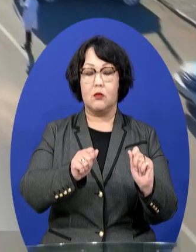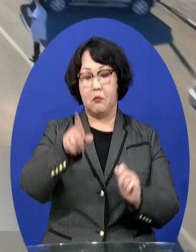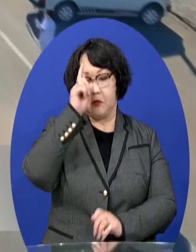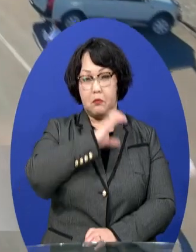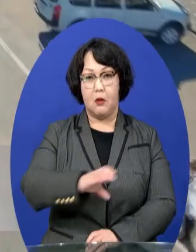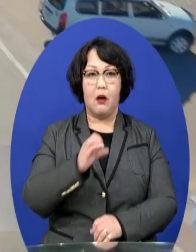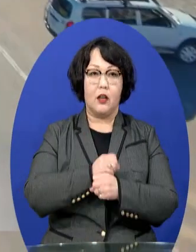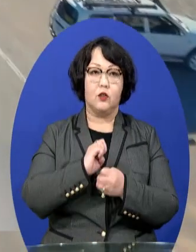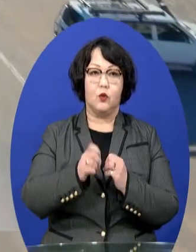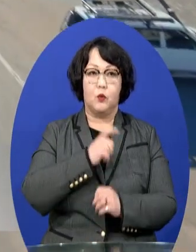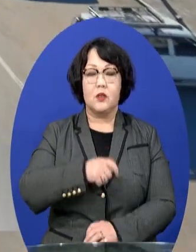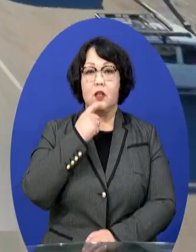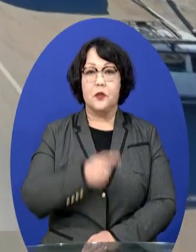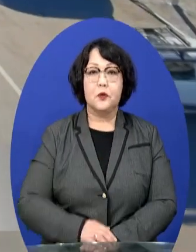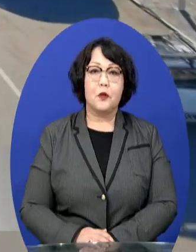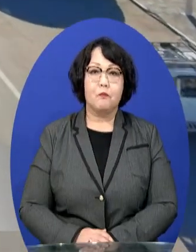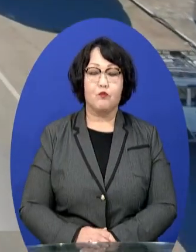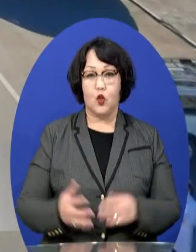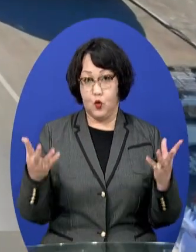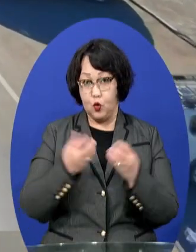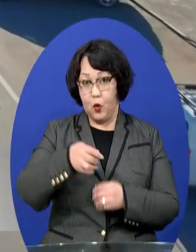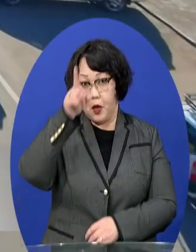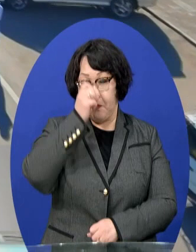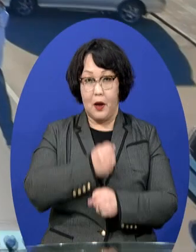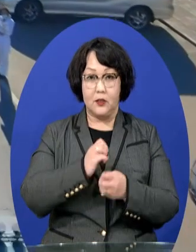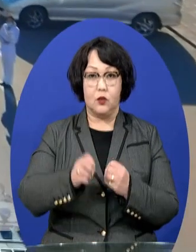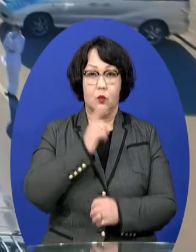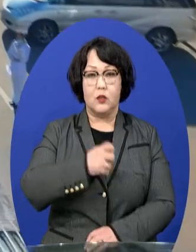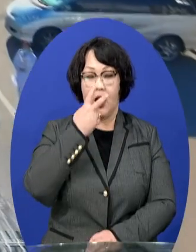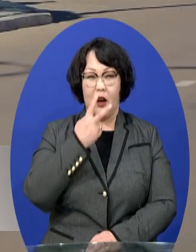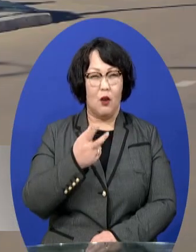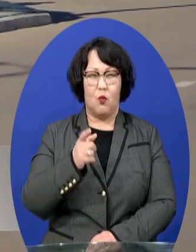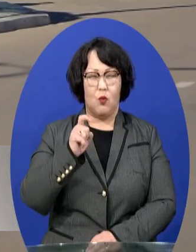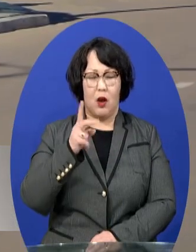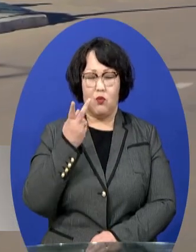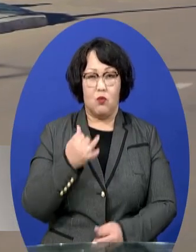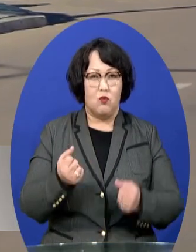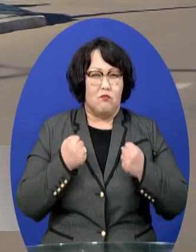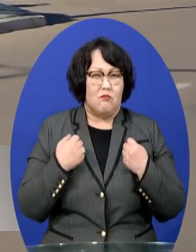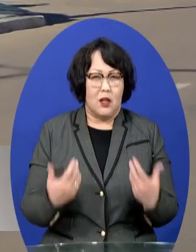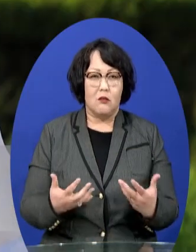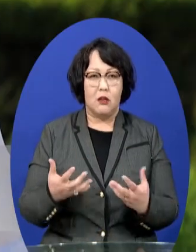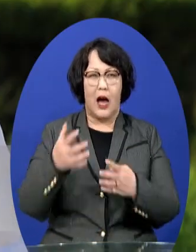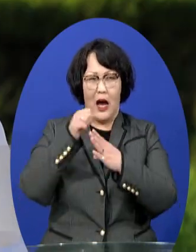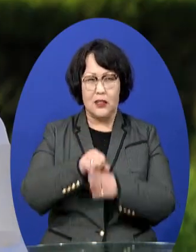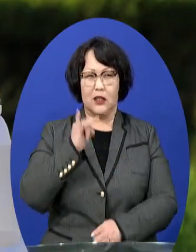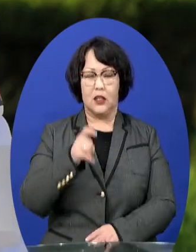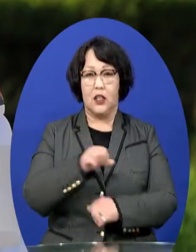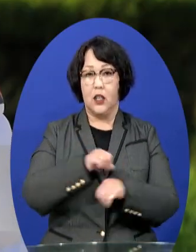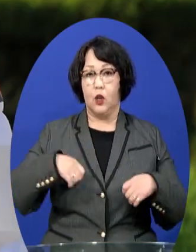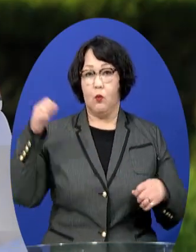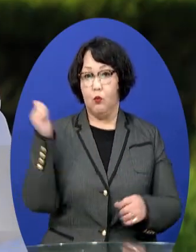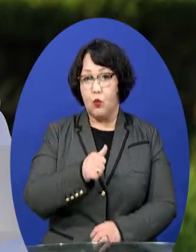байна. Цөөхөн хэдэн эмнэлгийн ажилчид бол одоо дийлхэ байлаа. Ард иргэд хүн бүр өөрөө ухамсарлаж өөрөө